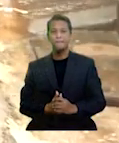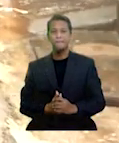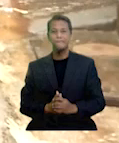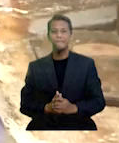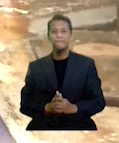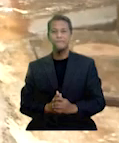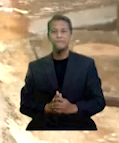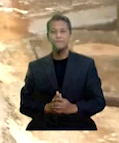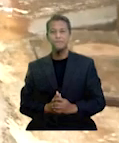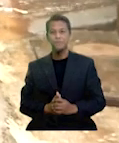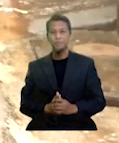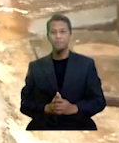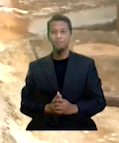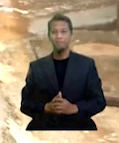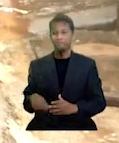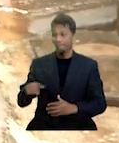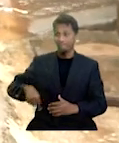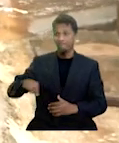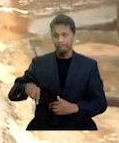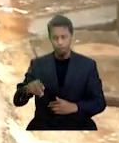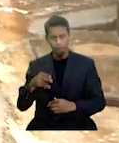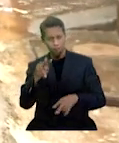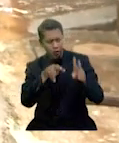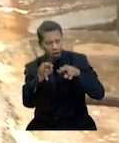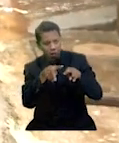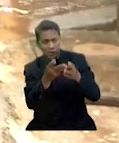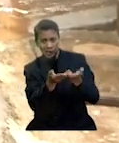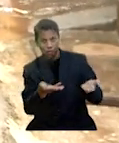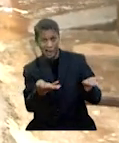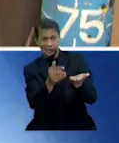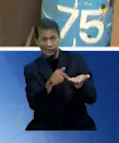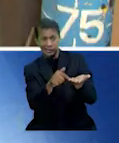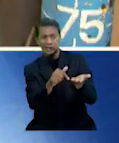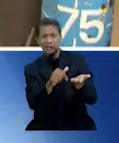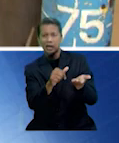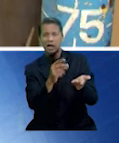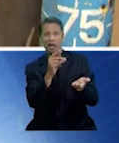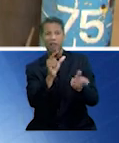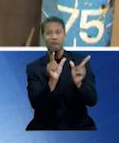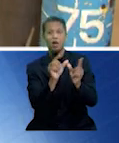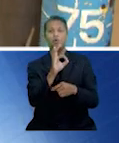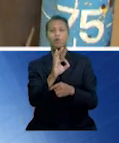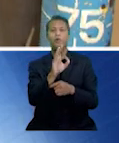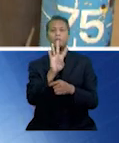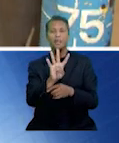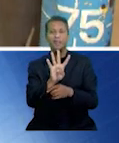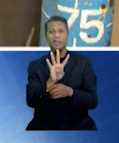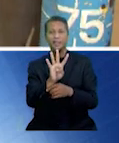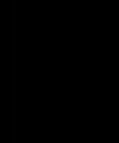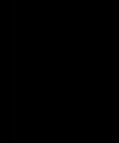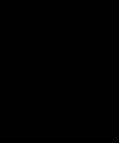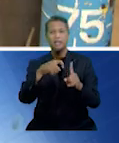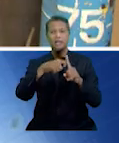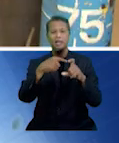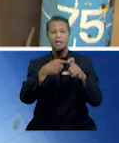Berdasarkan pemantauan yang kami lakukan hingga saat ini, aktivitas para warga di RW 04 Kebon Pala, Jatinegara, Jakarta Timur ini